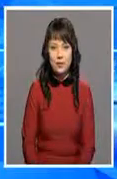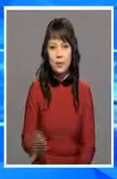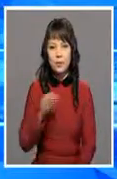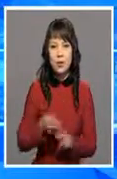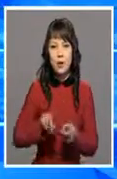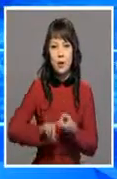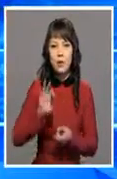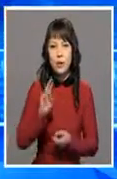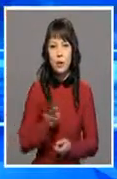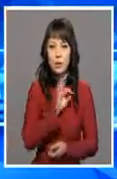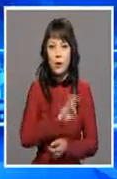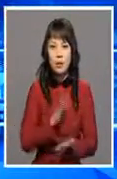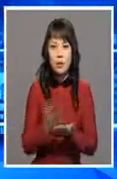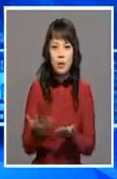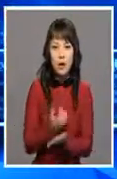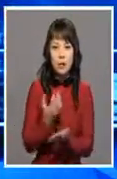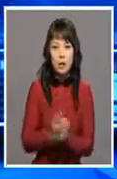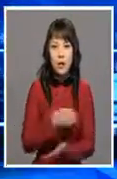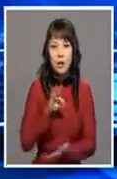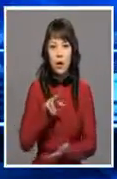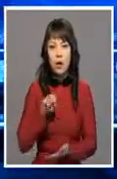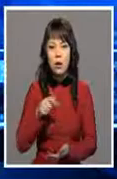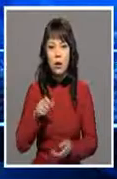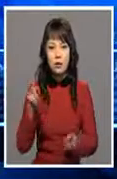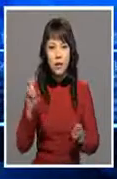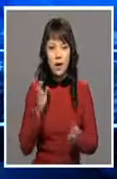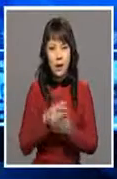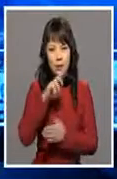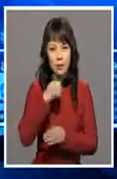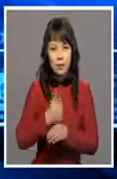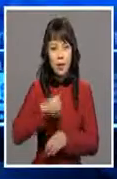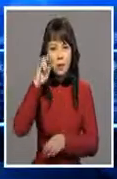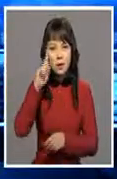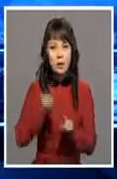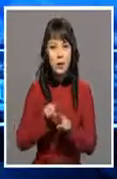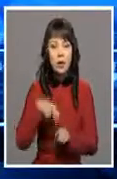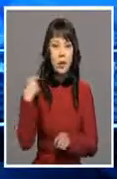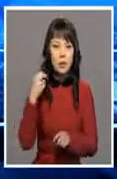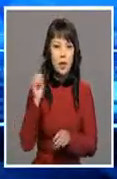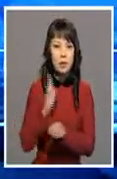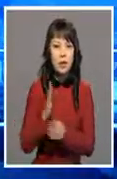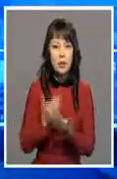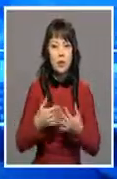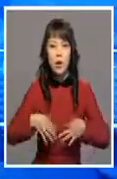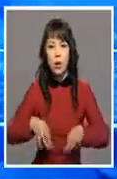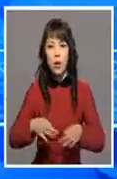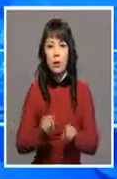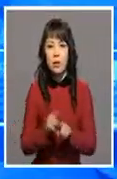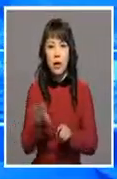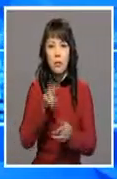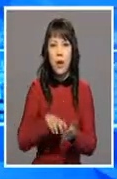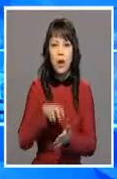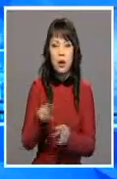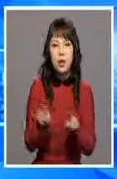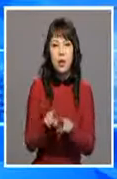Транзиттік әлеуетті пайдаланғанның табысы толағай. Сондықтан мемлекет басшысы әлемнің тораптық транзиттік нүктелеріндегі көліктік логистикалық хабтар